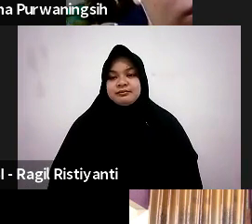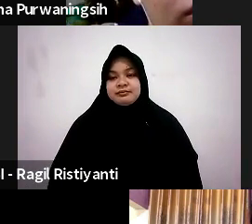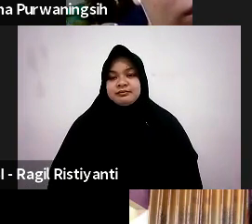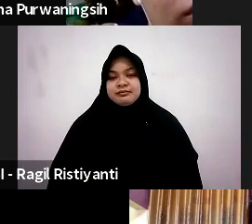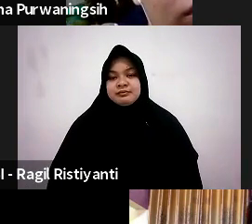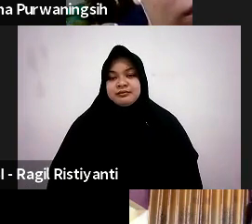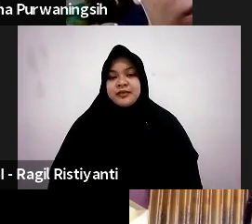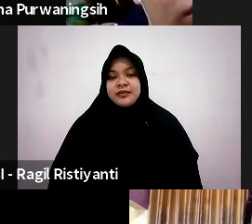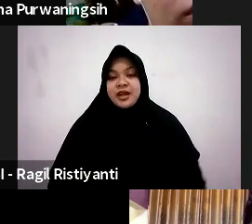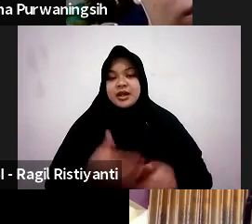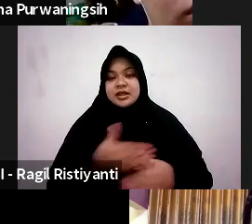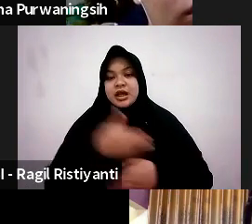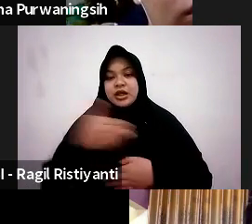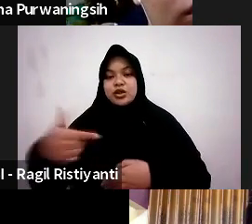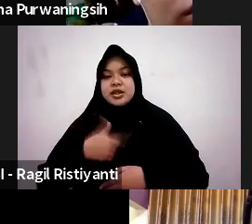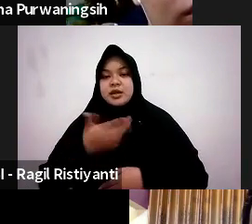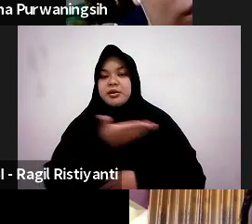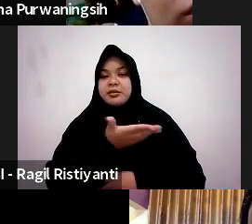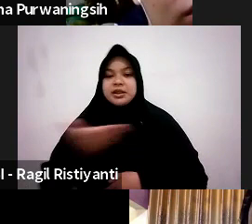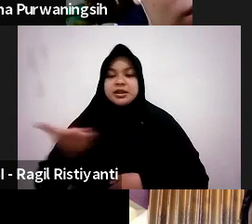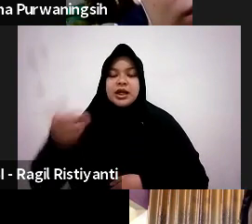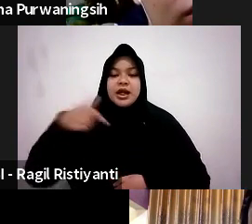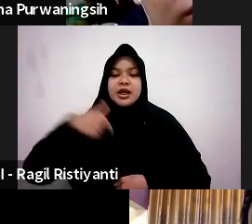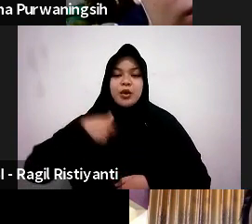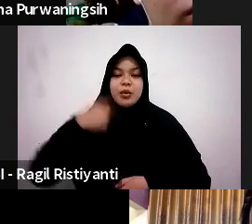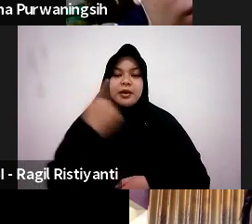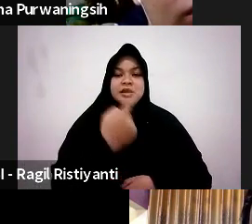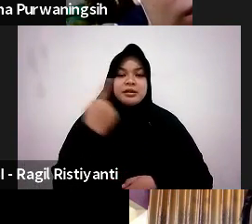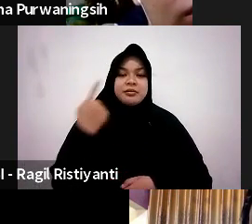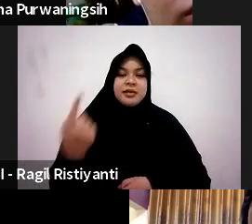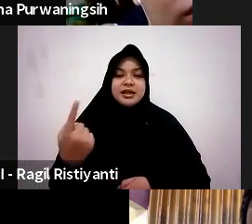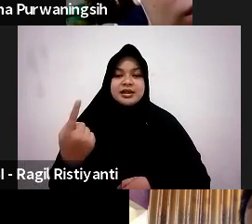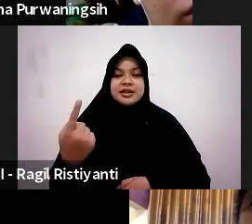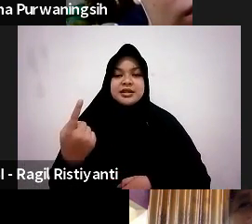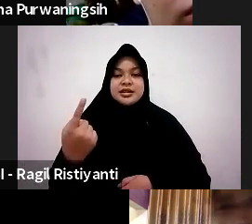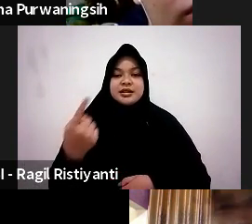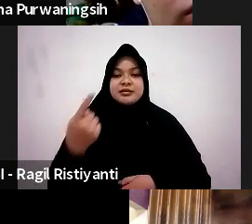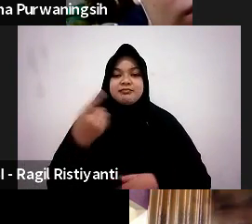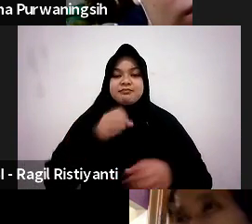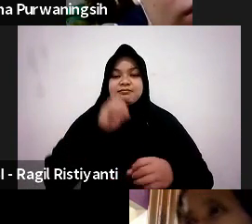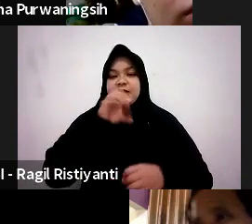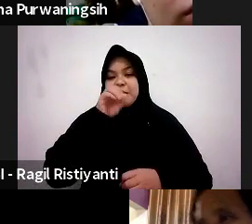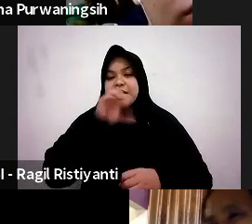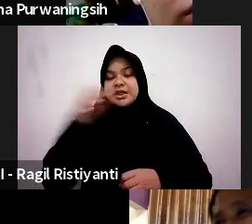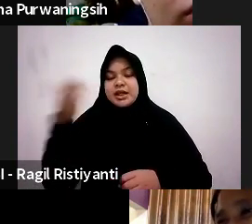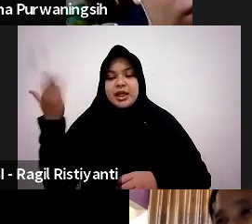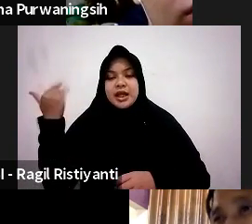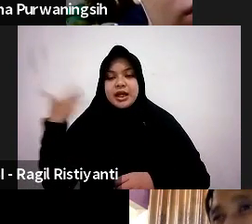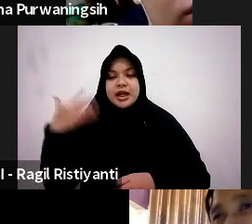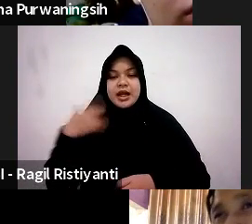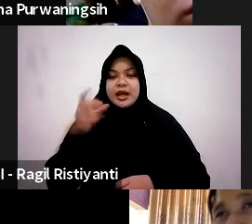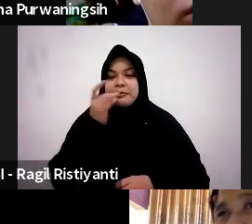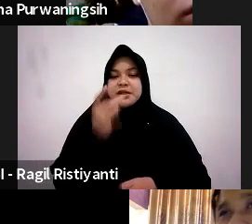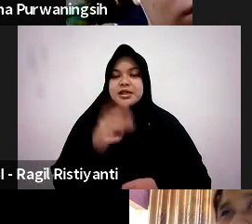selanjutnya saya akan mempersilahkan kepada masing-masing pembicara dan Tadi ada pesan palsu bahagia